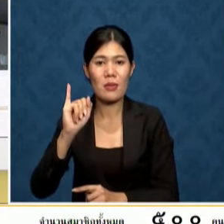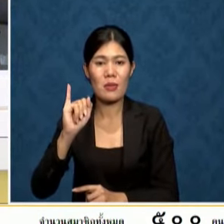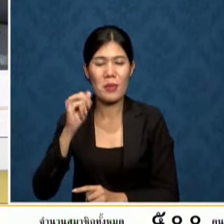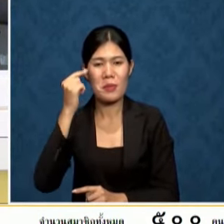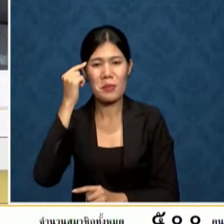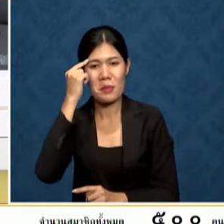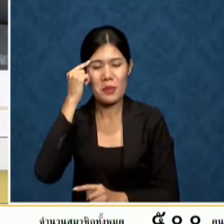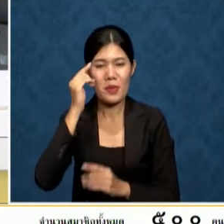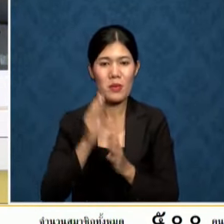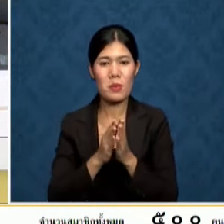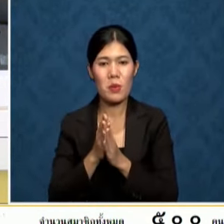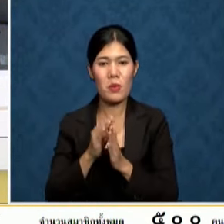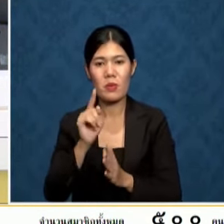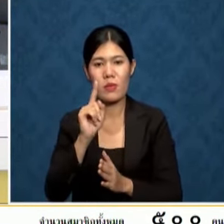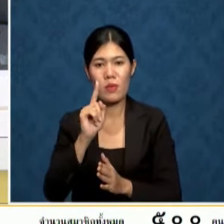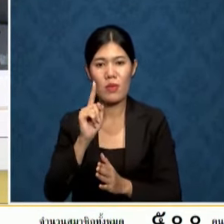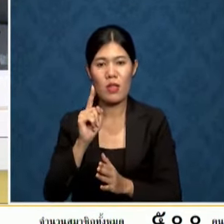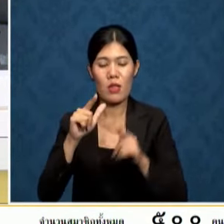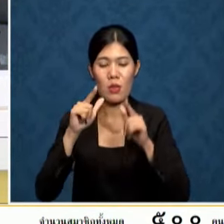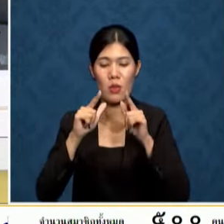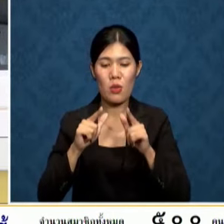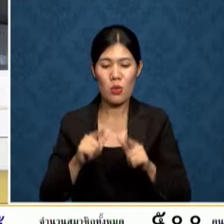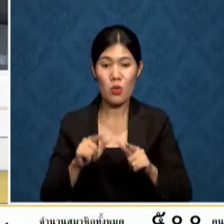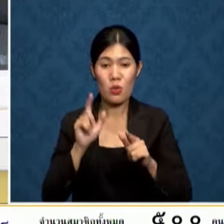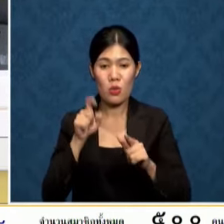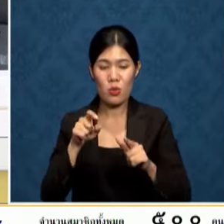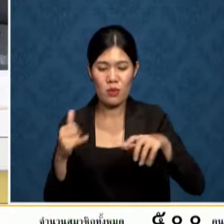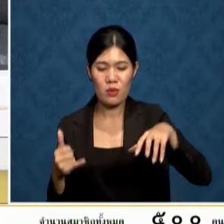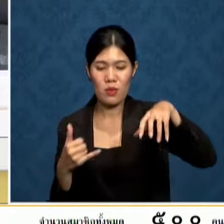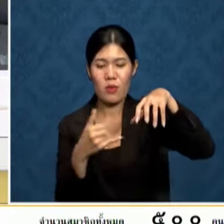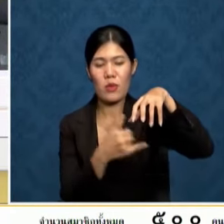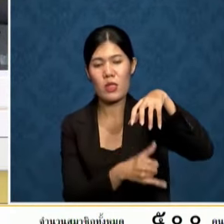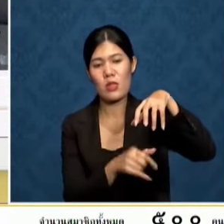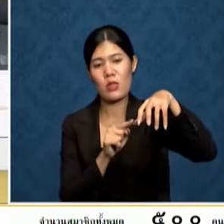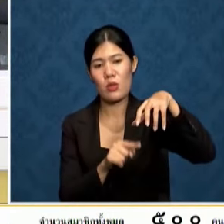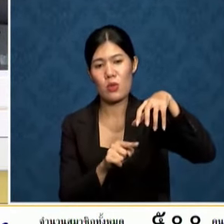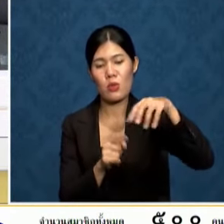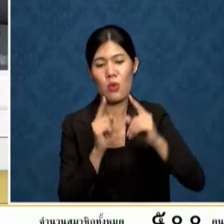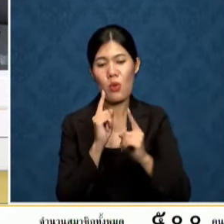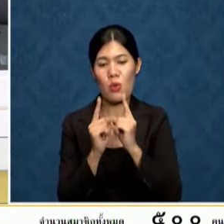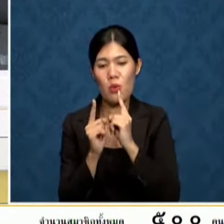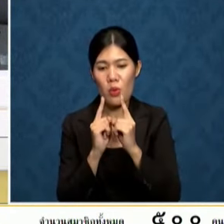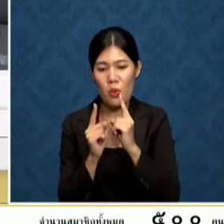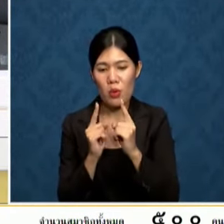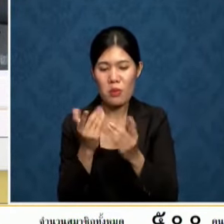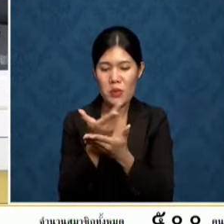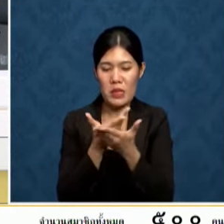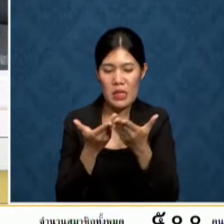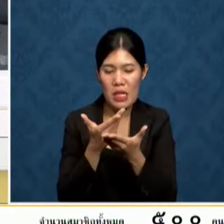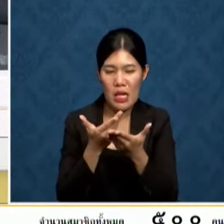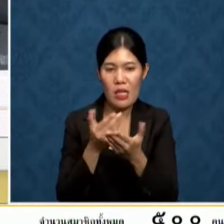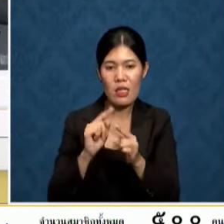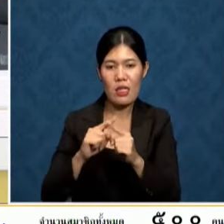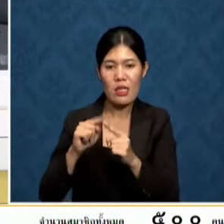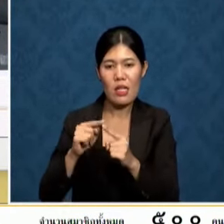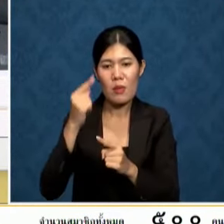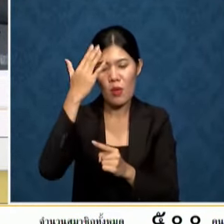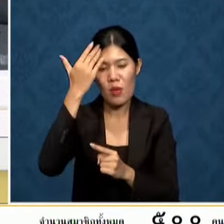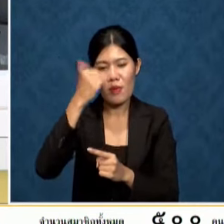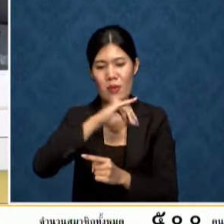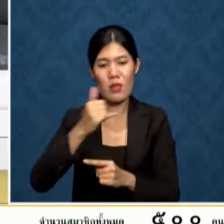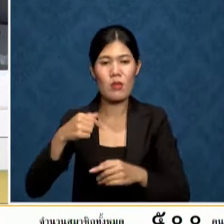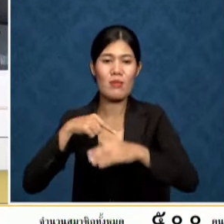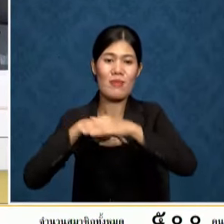ลด Human judgementลดการเอ่อตัดสินโดยบุคลากรซึ่งหลายครั้งกลายเป็นช่องโหว่ในการทุจริต